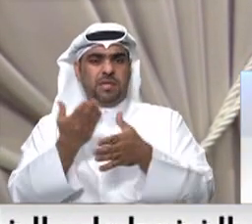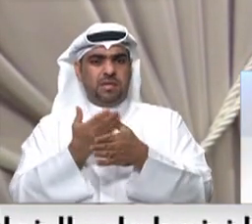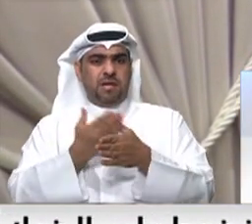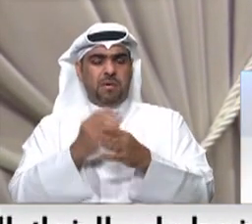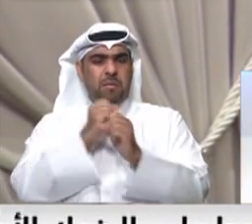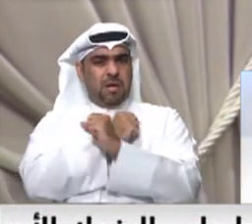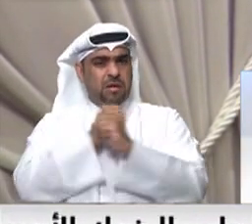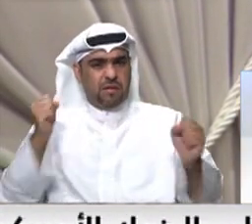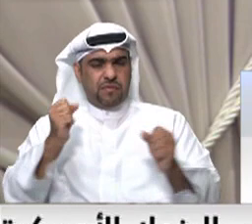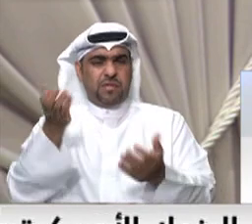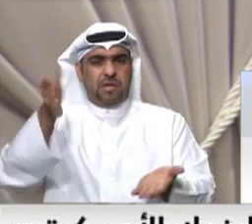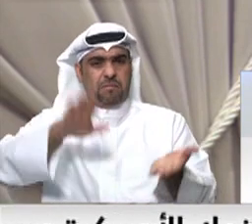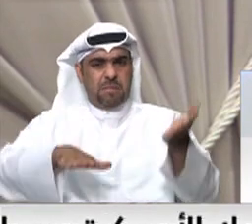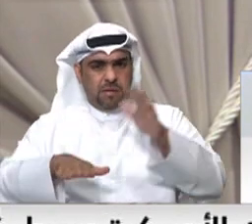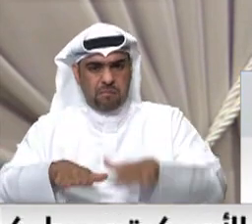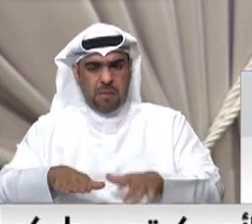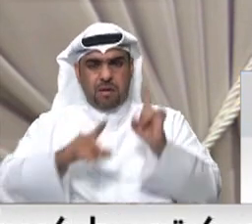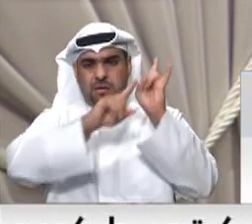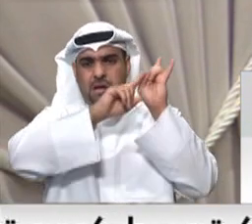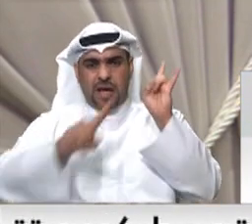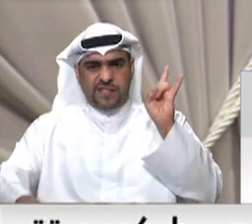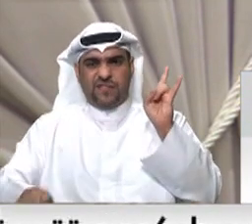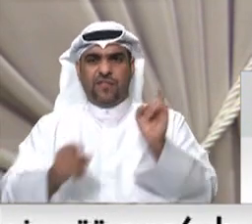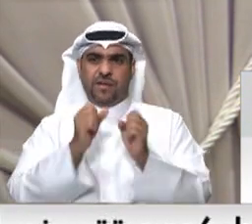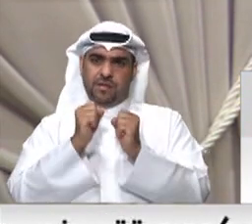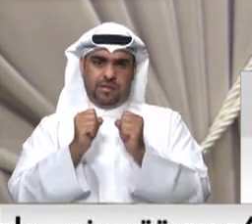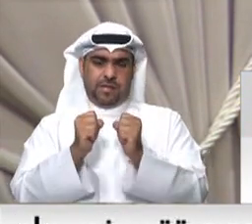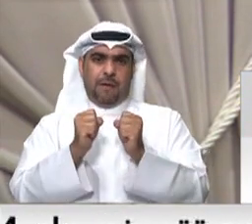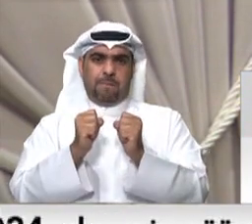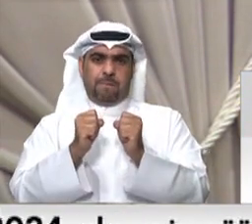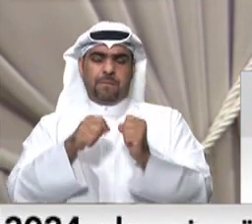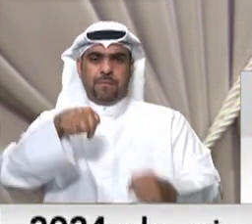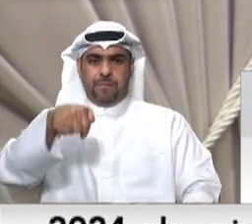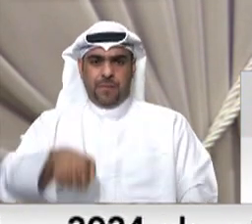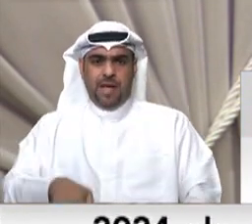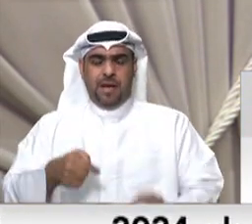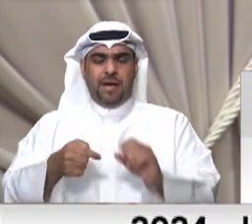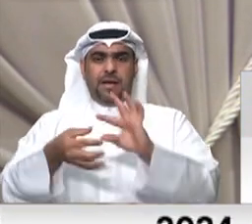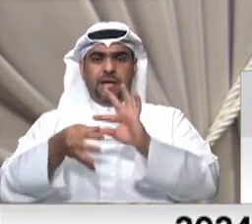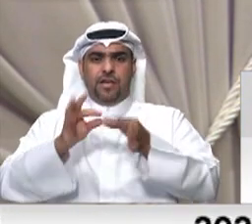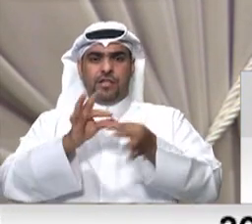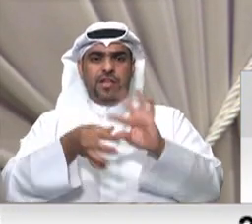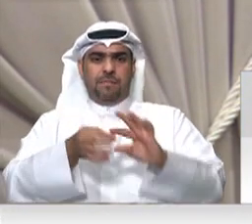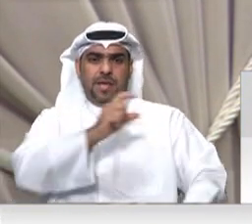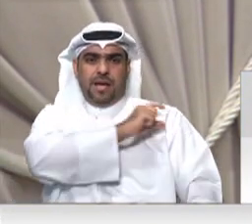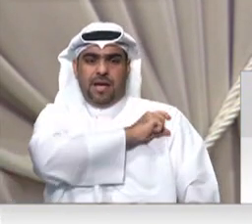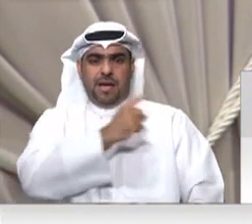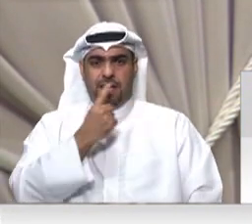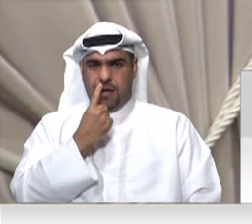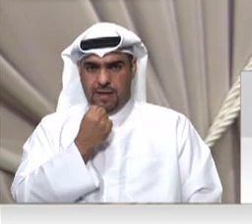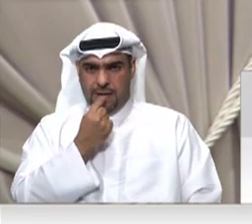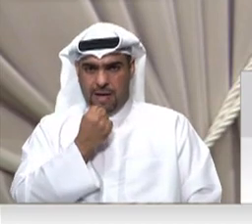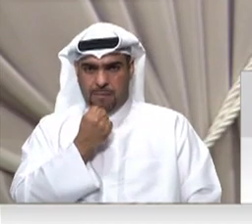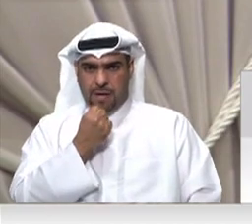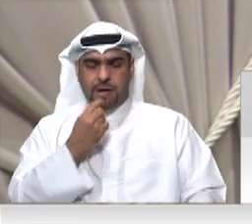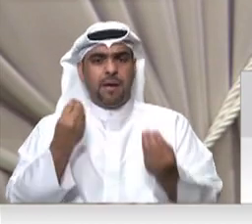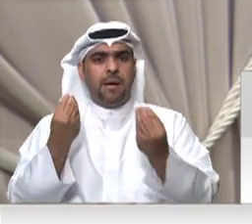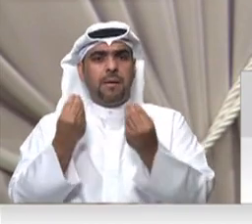طبعا بالتعاون مع اللجان الخيريه كجمعيه الهلال الاحمر ولجان الاغاثه